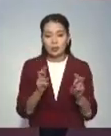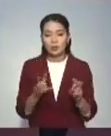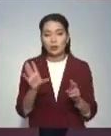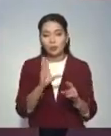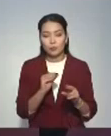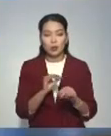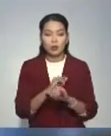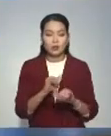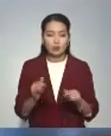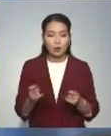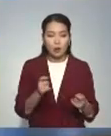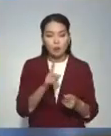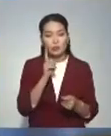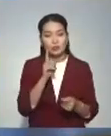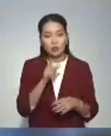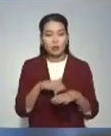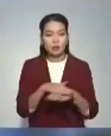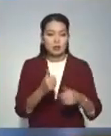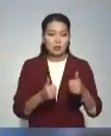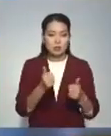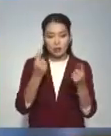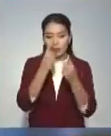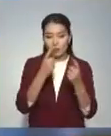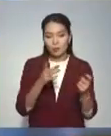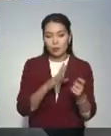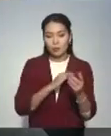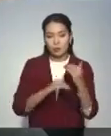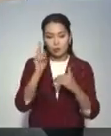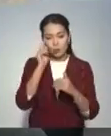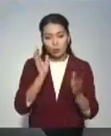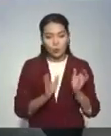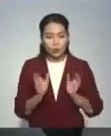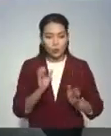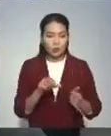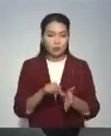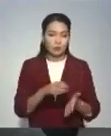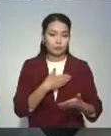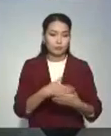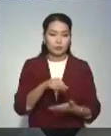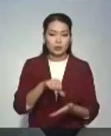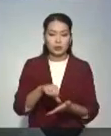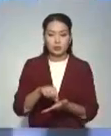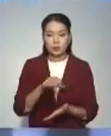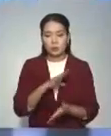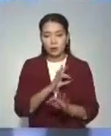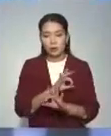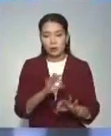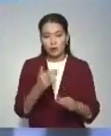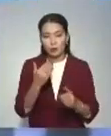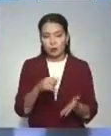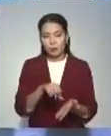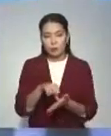даму басқармасы жастар арасында байқау жариялаған болатын. Жоғарғы оқу орындарының студенттері белсенді қатысты. Үздіктер осы форум